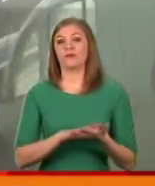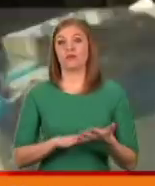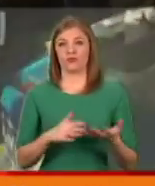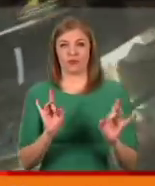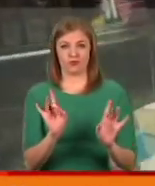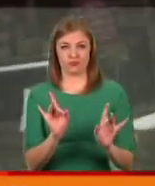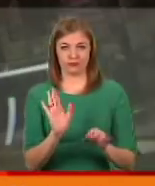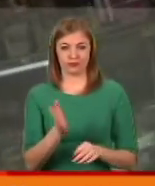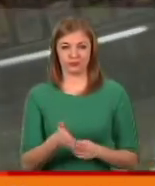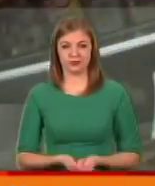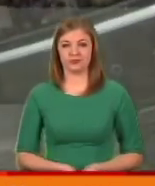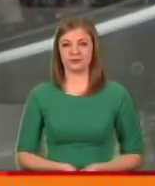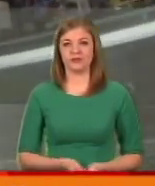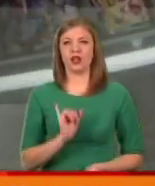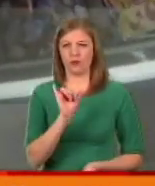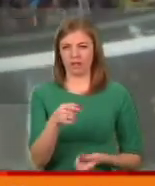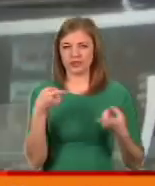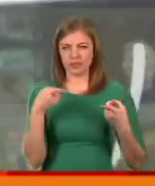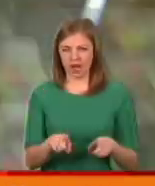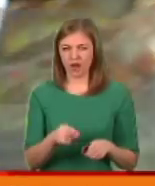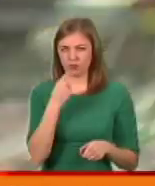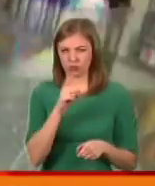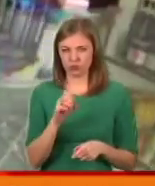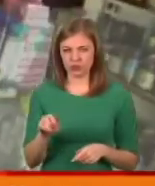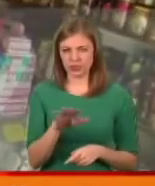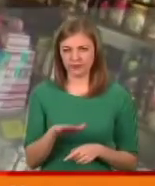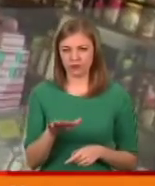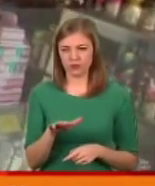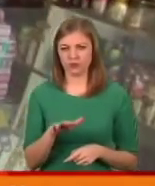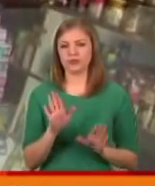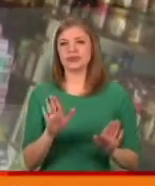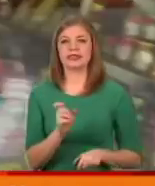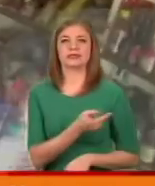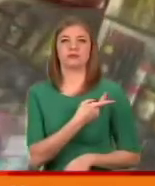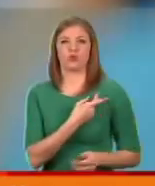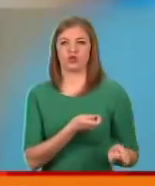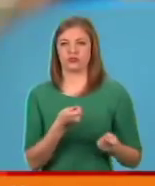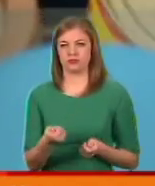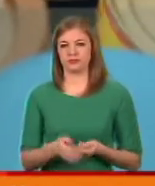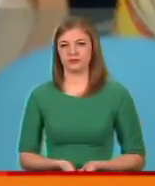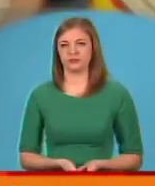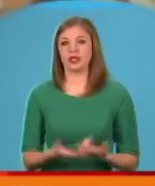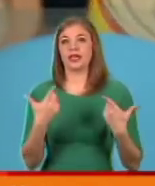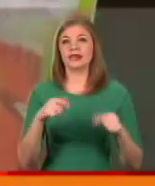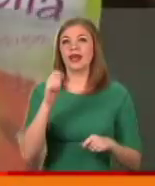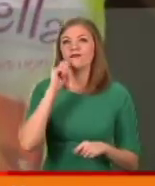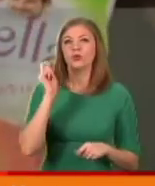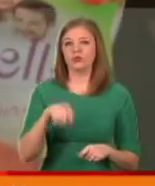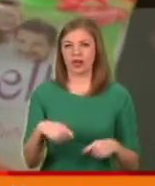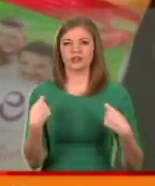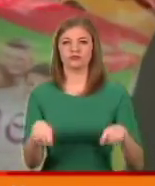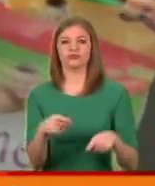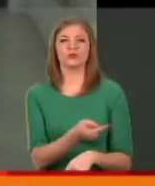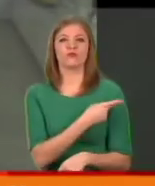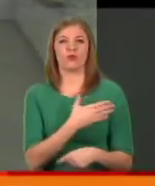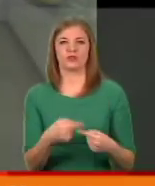серіалу. Здрасте. А у вас реальні продукти з Європи? Тільки з Польщі? Де в Україні збувають